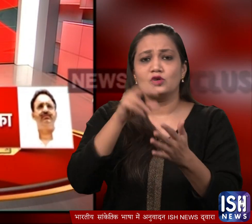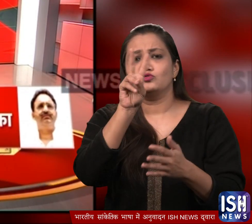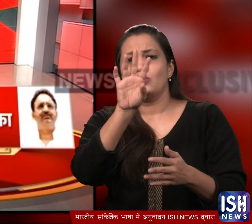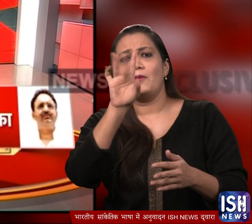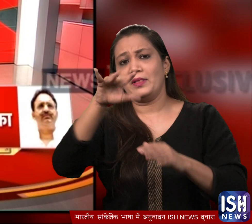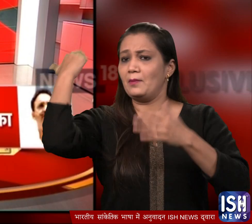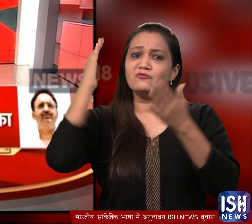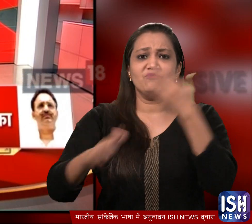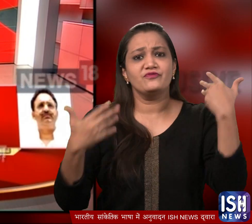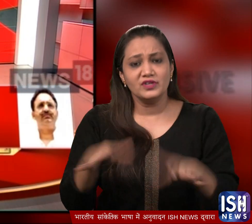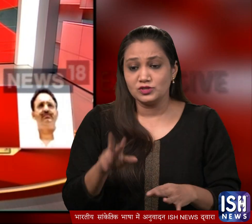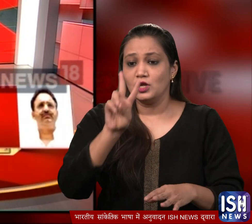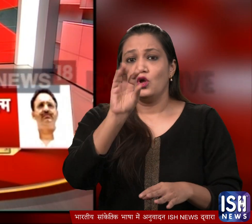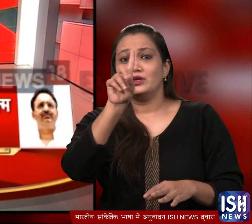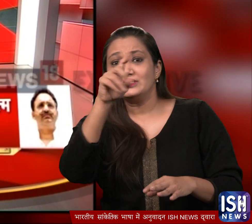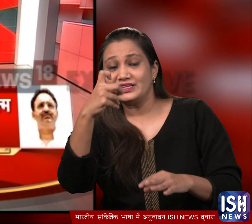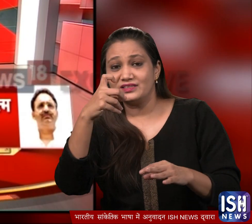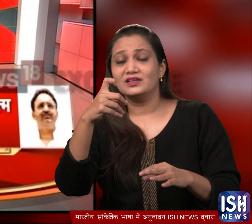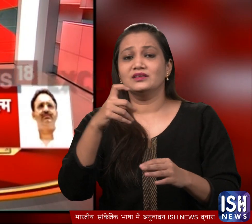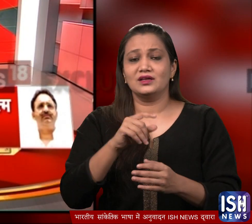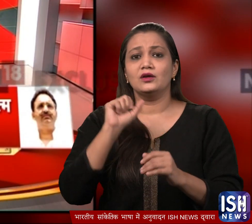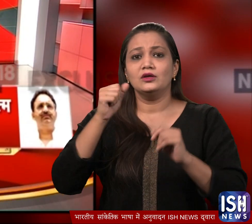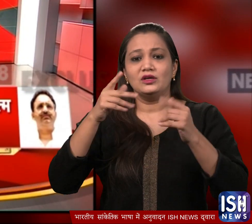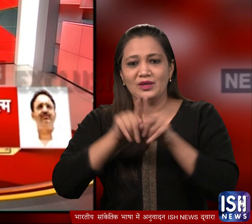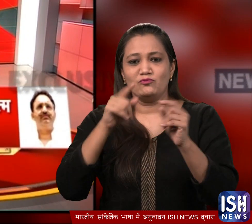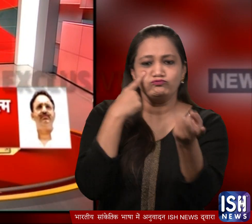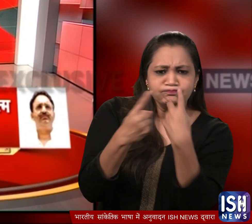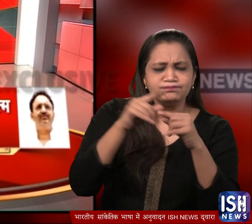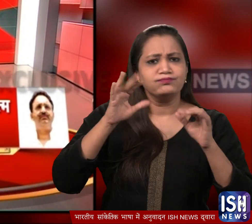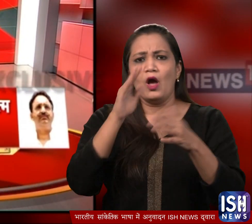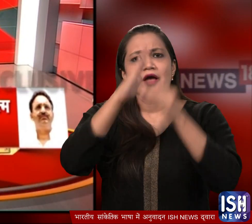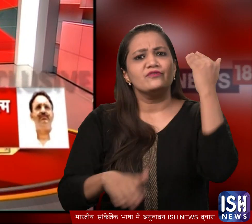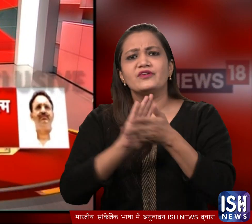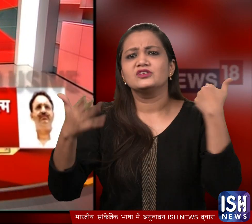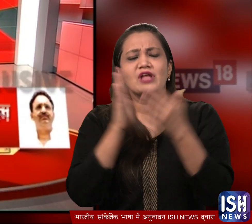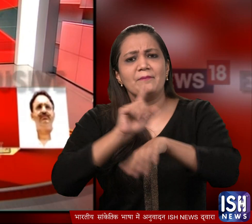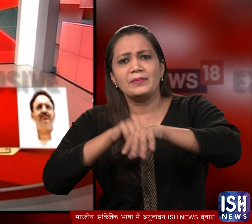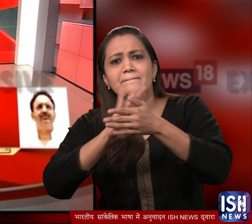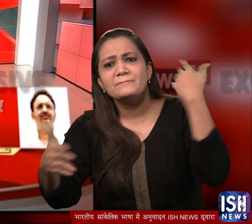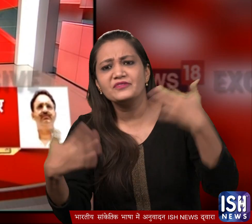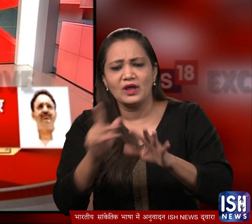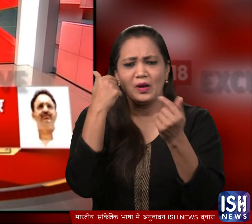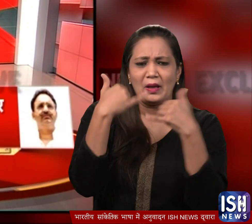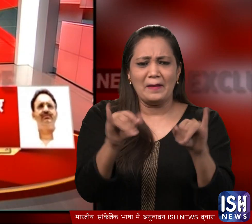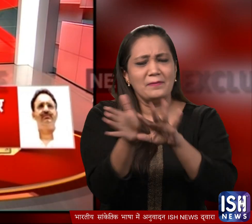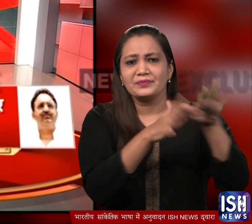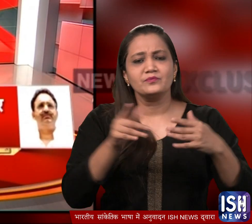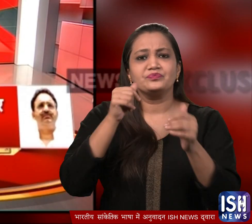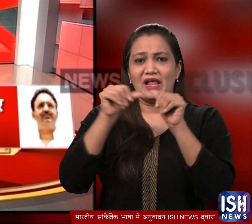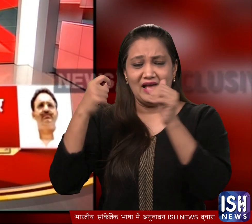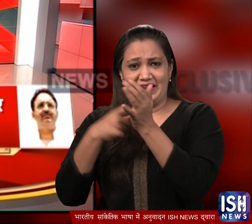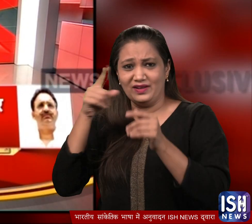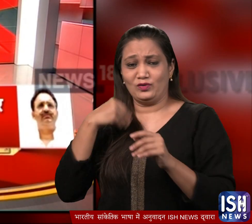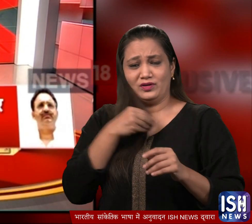खत्म हो चुका है और 2017 में ही एम्बुलेंस के फिटनेस सर्टिफिकेट की मियाद भी खत्म हो चुकी। डॉक्टर अलका राय ने पूरे मामले पर सफाई दी और यह